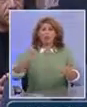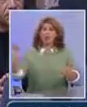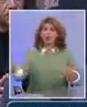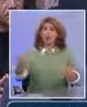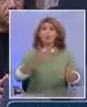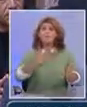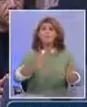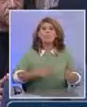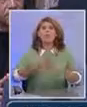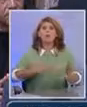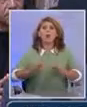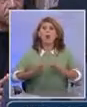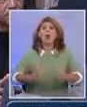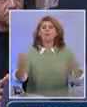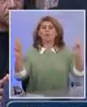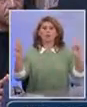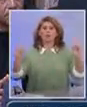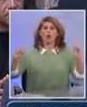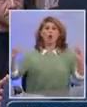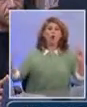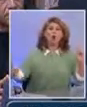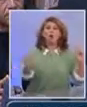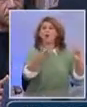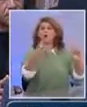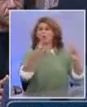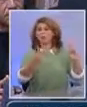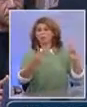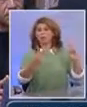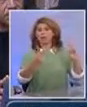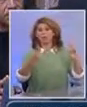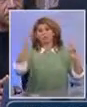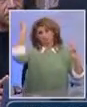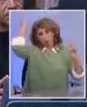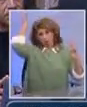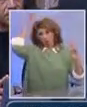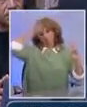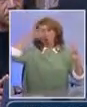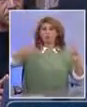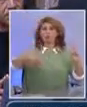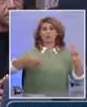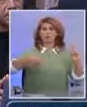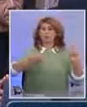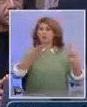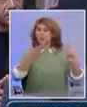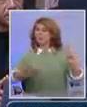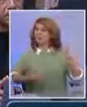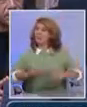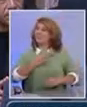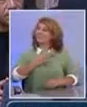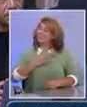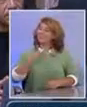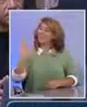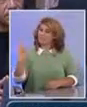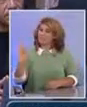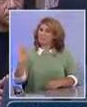η επιθυμία της ελευθερίας μας. Και όλοι, λέει ο Θεόδωρος Κολοκοτρώνης, όλοι και ο κλήρος μας, κύριε φίλη,